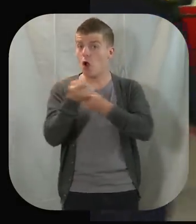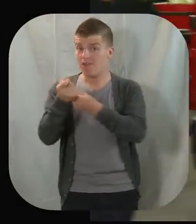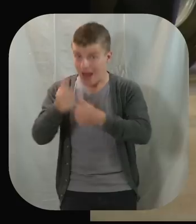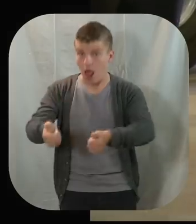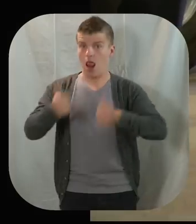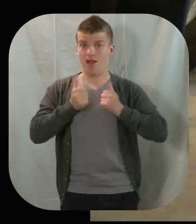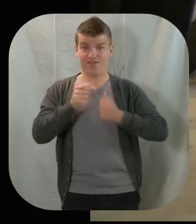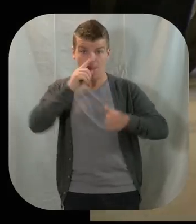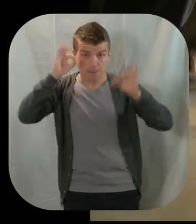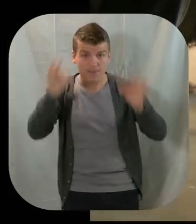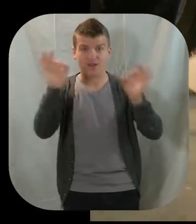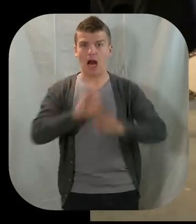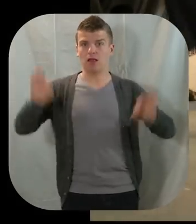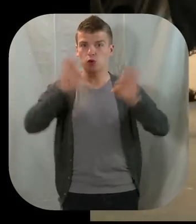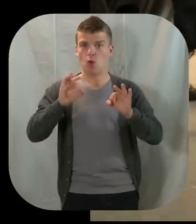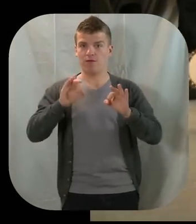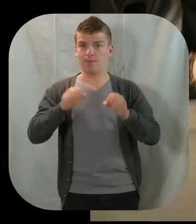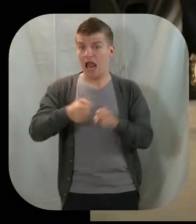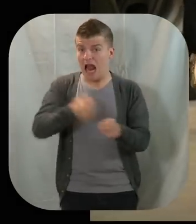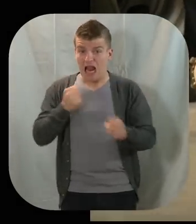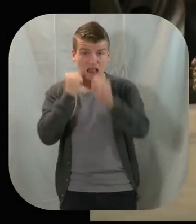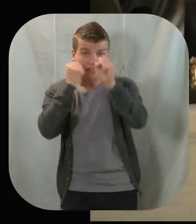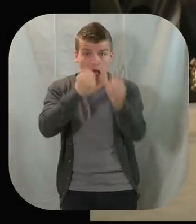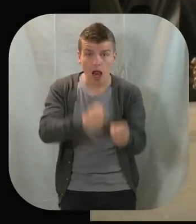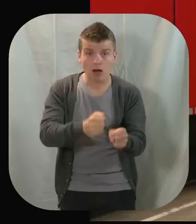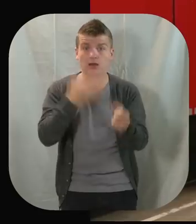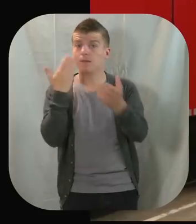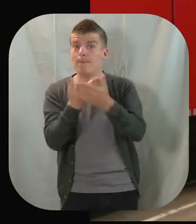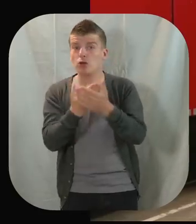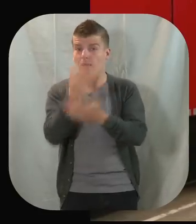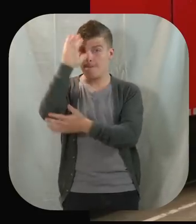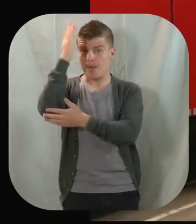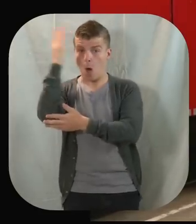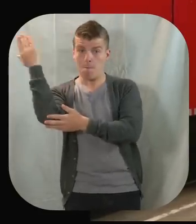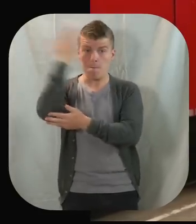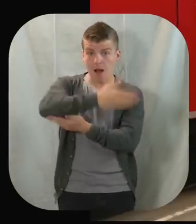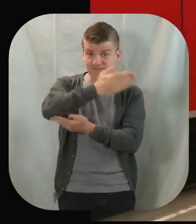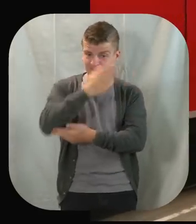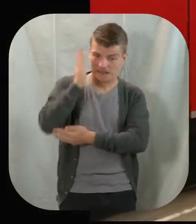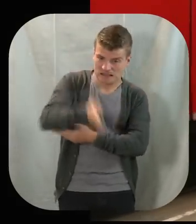Katastrophen. Kettensägen haben die, um umgestürzte Bäume von den Straßen zu kriegen.